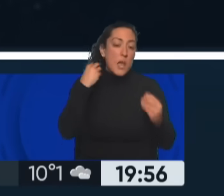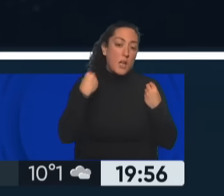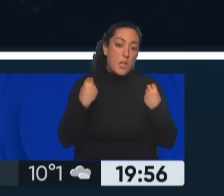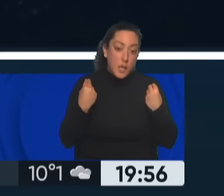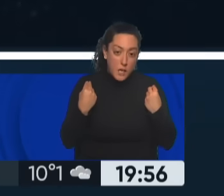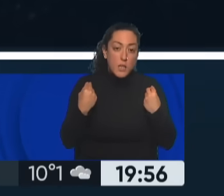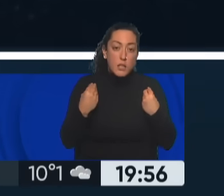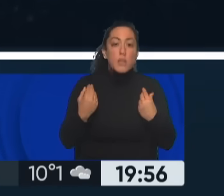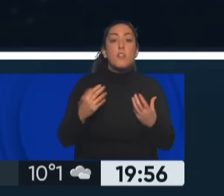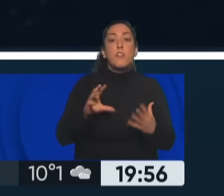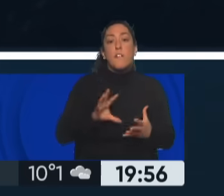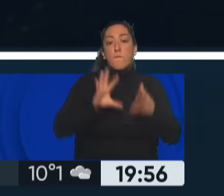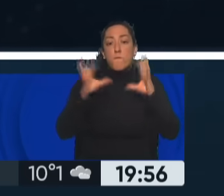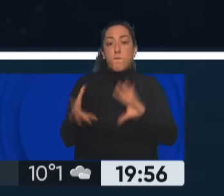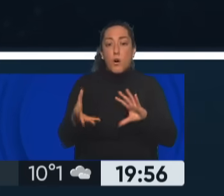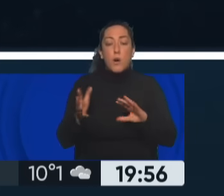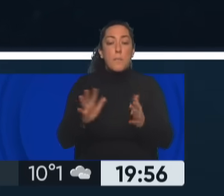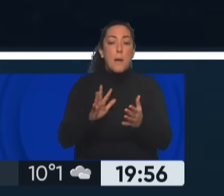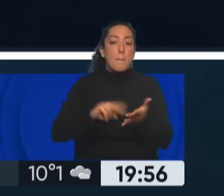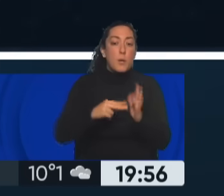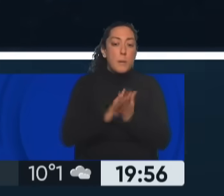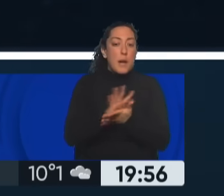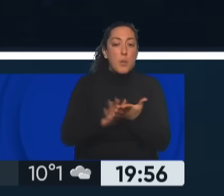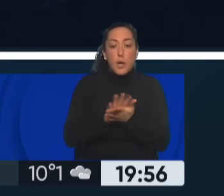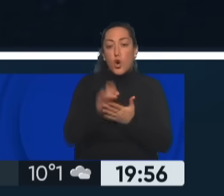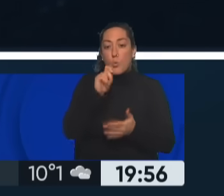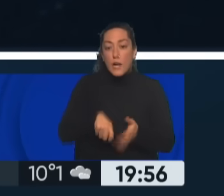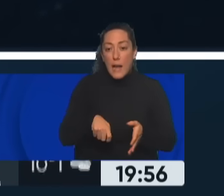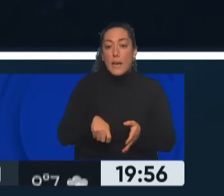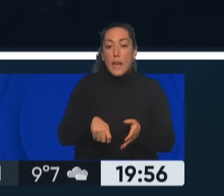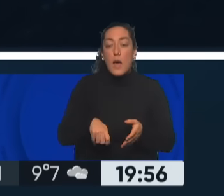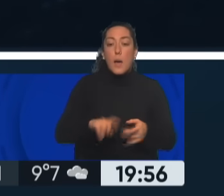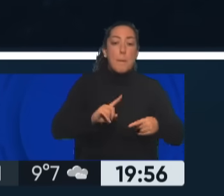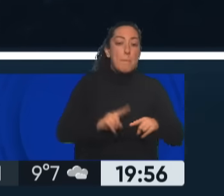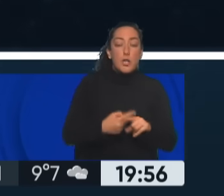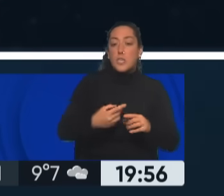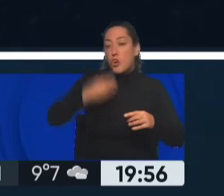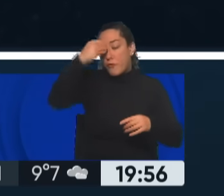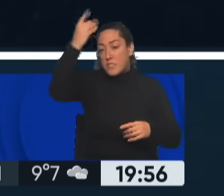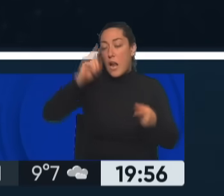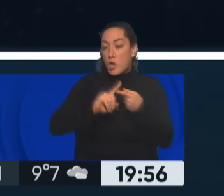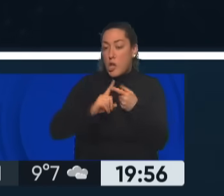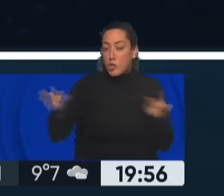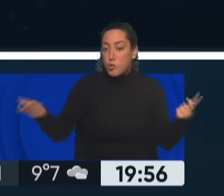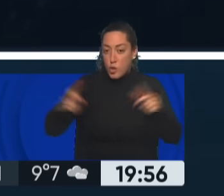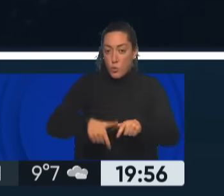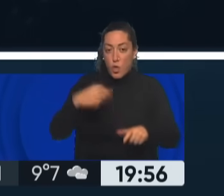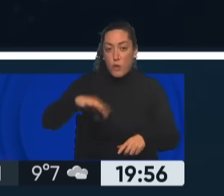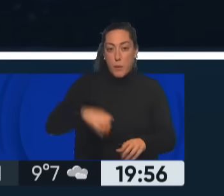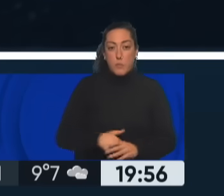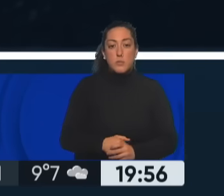идеи о том, что предпочтительным для нас, разумеется, является урегулирование украинской проблемы политикой и дипломатическими